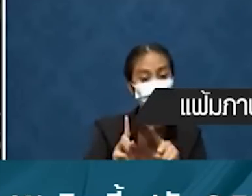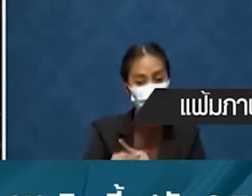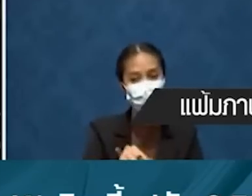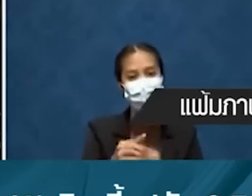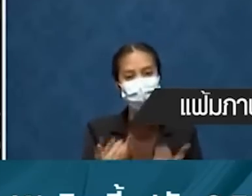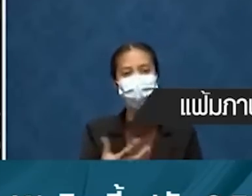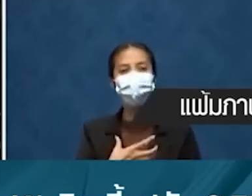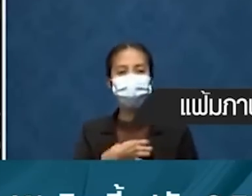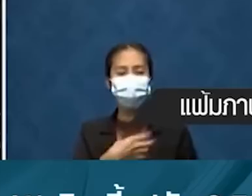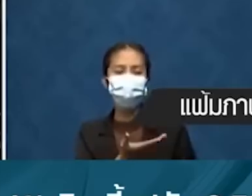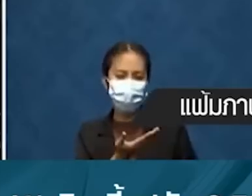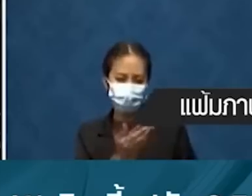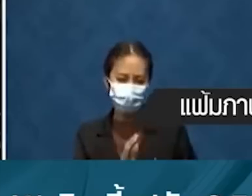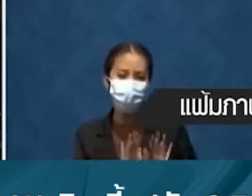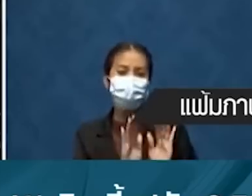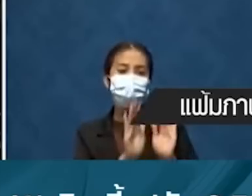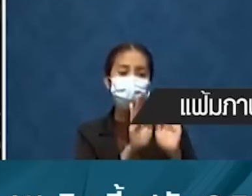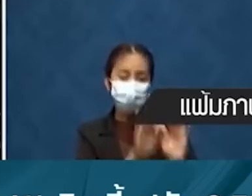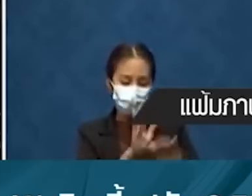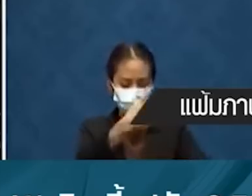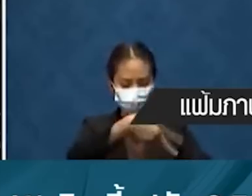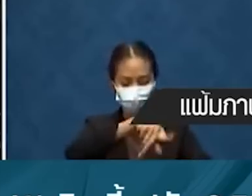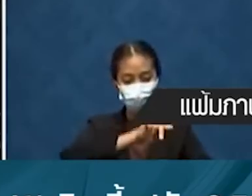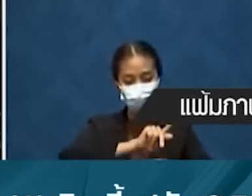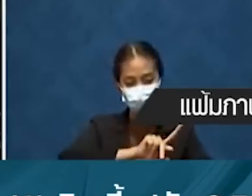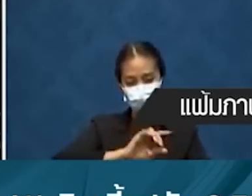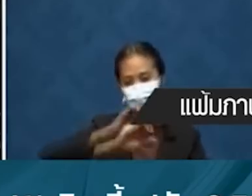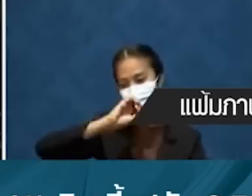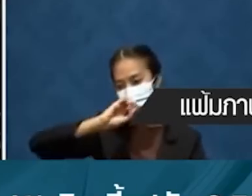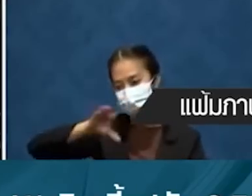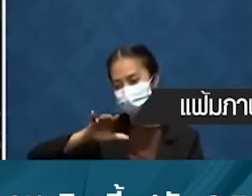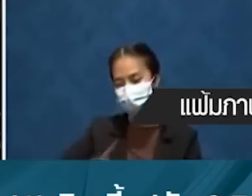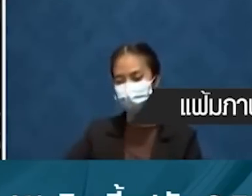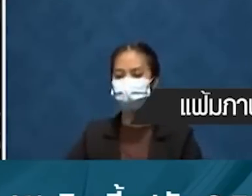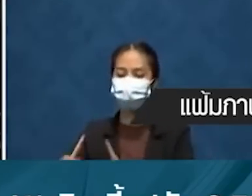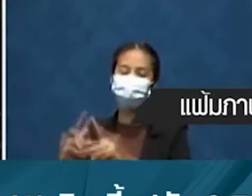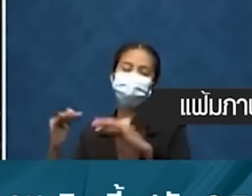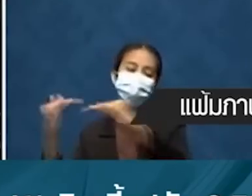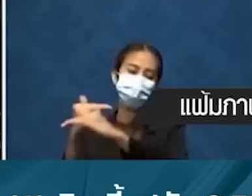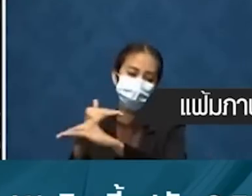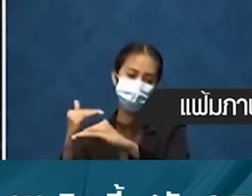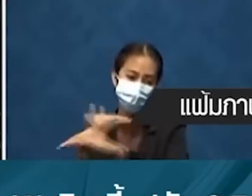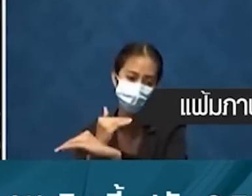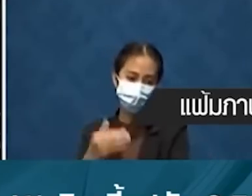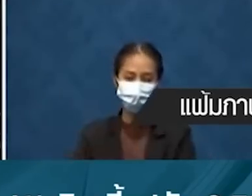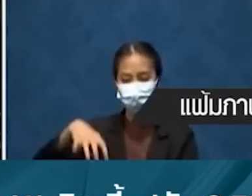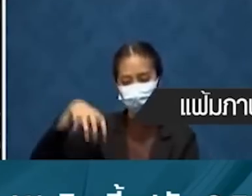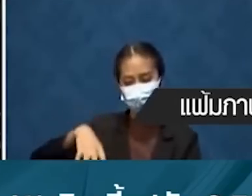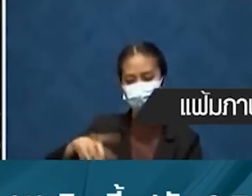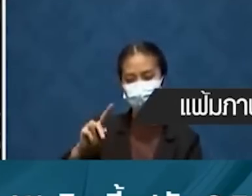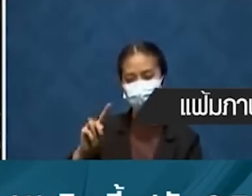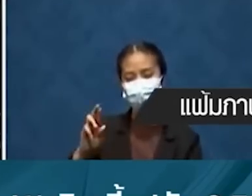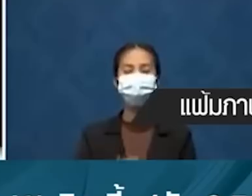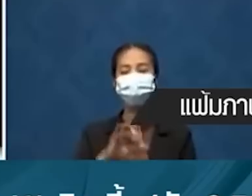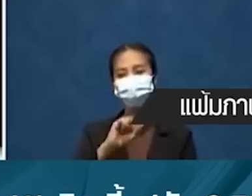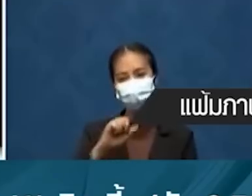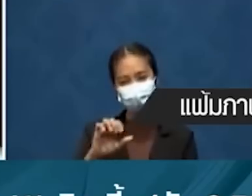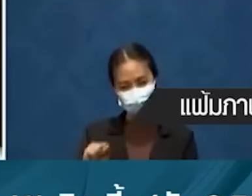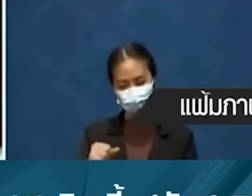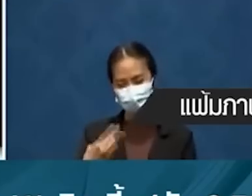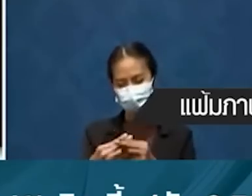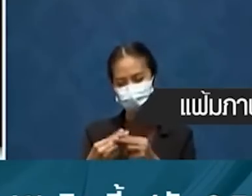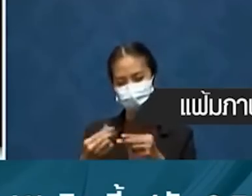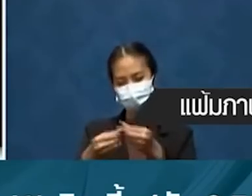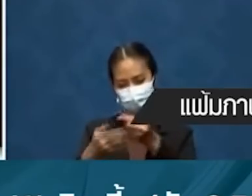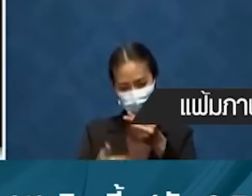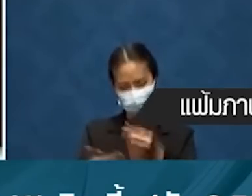ในเมื่อตัวเองเนี่ยนะครับสสทั้งหมดเนี่ยบอกว่าไม่ต้องมีดอกเบี้ยเขาบอกว่าก็มีการตกเถียงกันถ้าไม่ลงมติแบบนี้เนี่ยสิ่ง